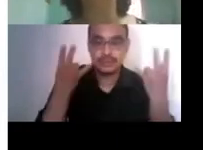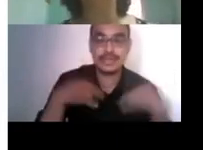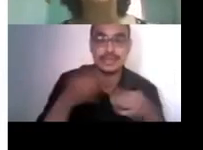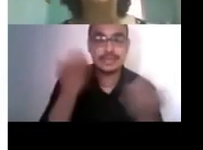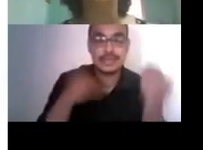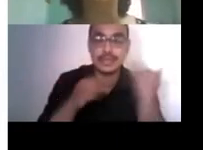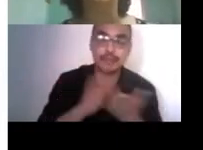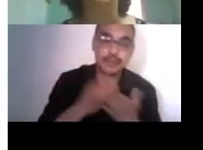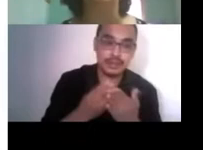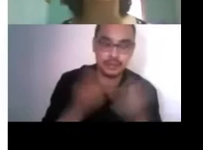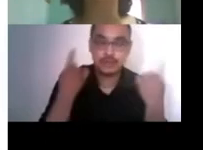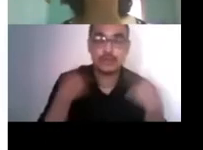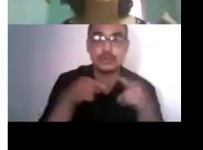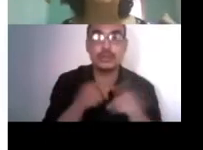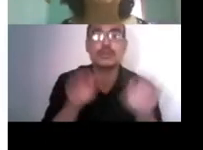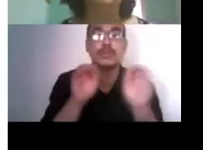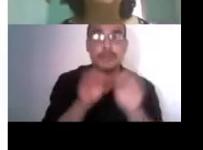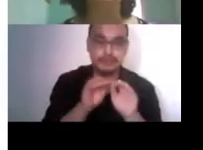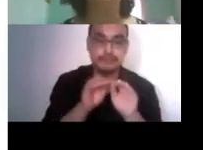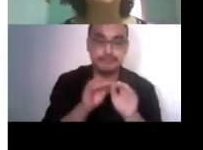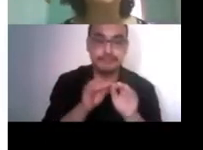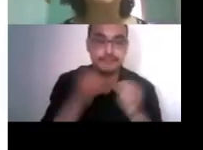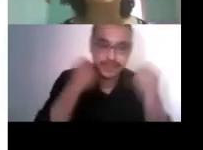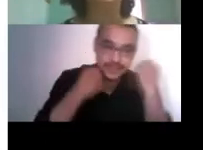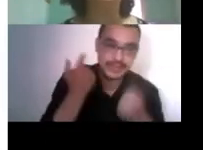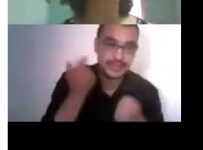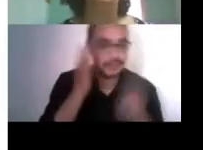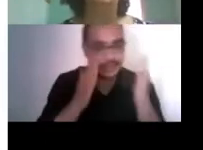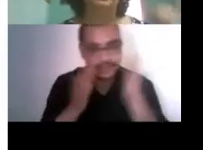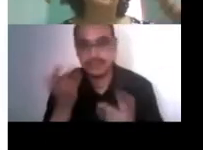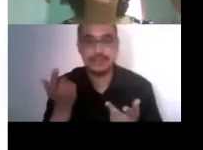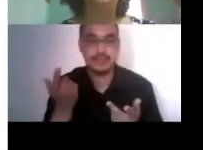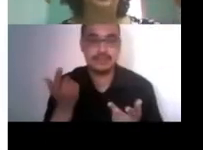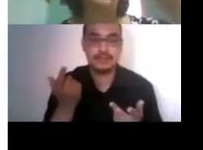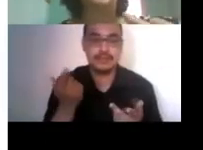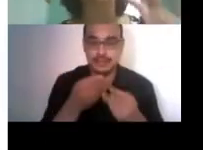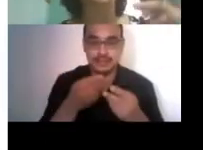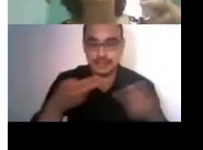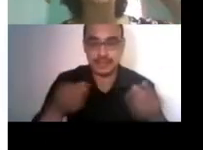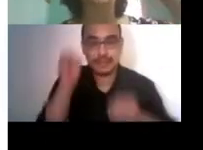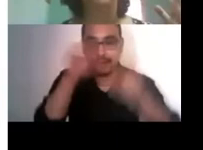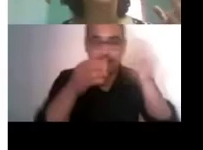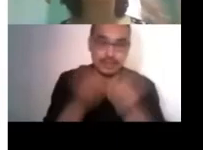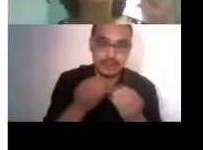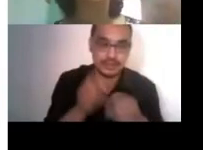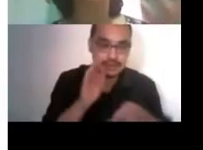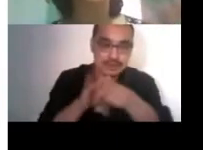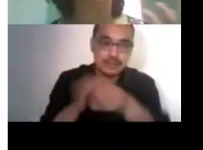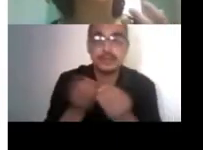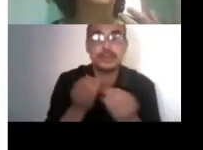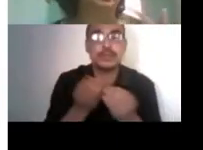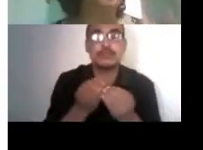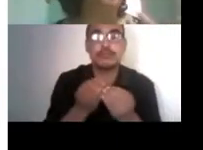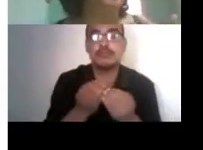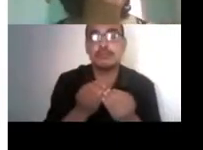बित्तिकै शरीरसँग सम्बन्धित होइन, कुट्ने, पिट्ने, सामानहरू फालेर हामीलाई चोट पुर्याउने, जो